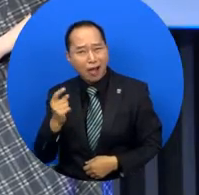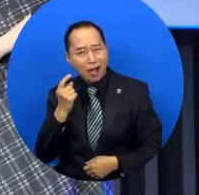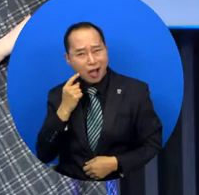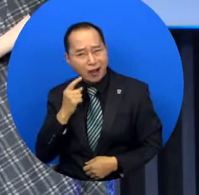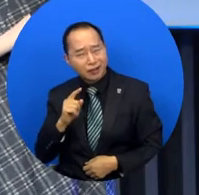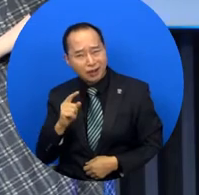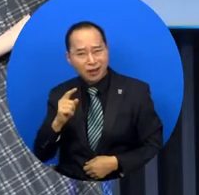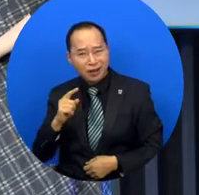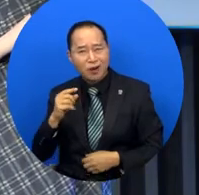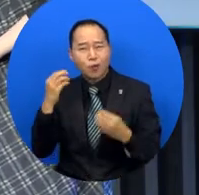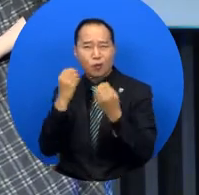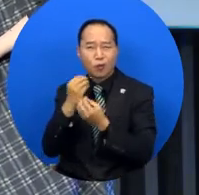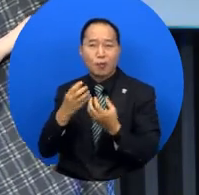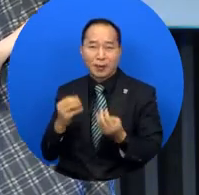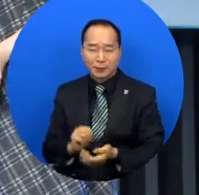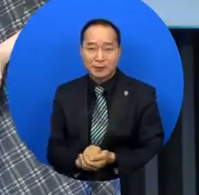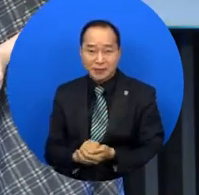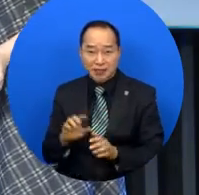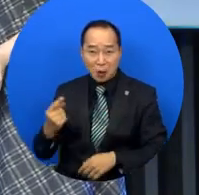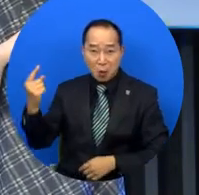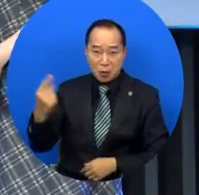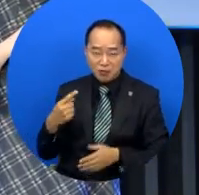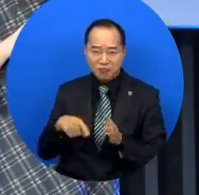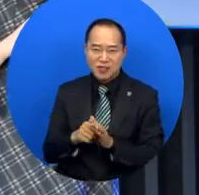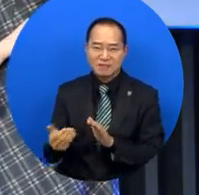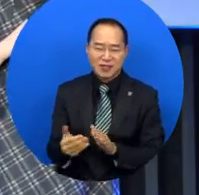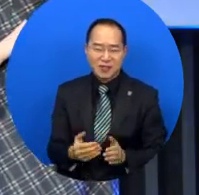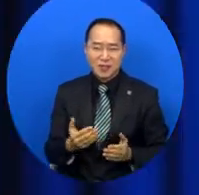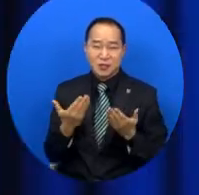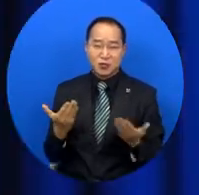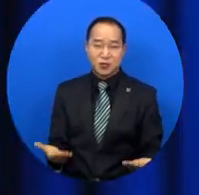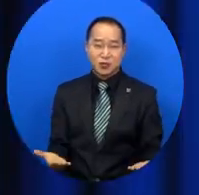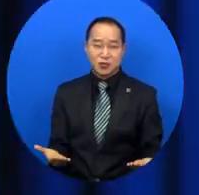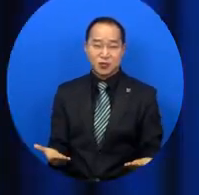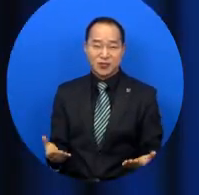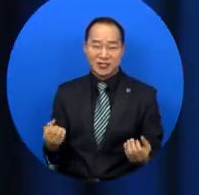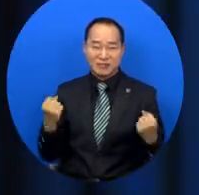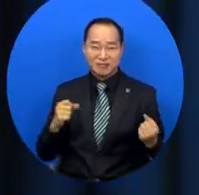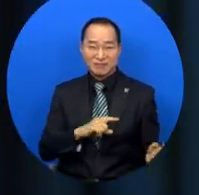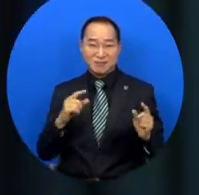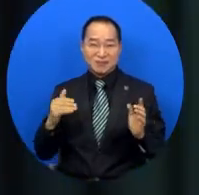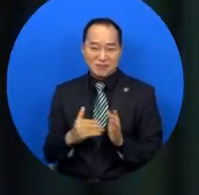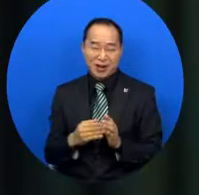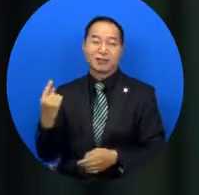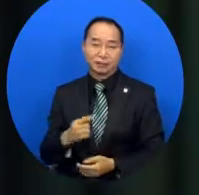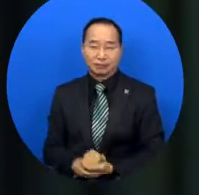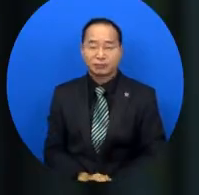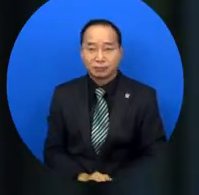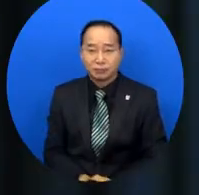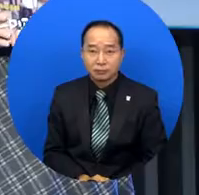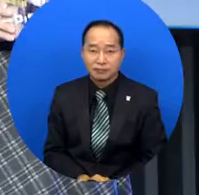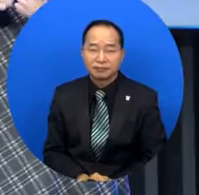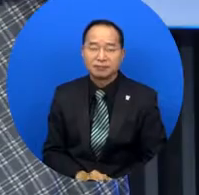오해가 꾀병 아니냐. 여기 올 때까지 계속 쉬었어요. 아 정말요. 에너지 절약하려고. 네.